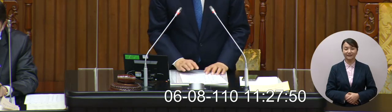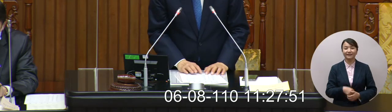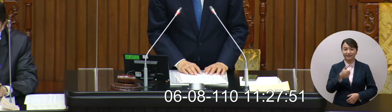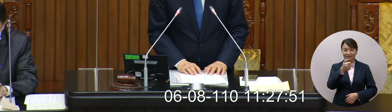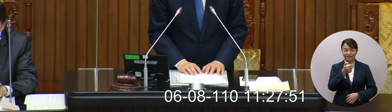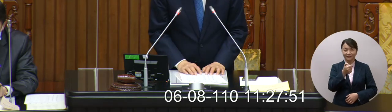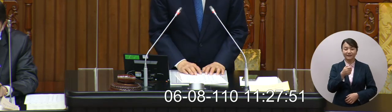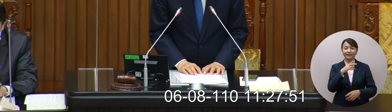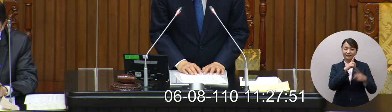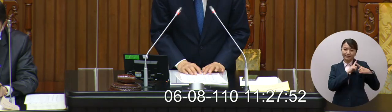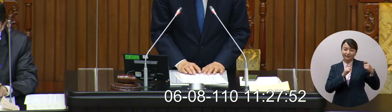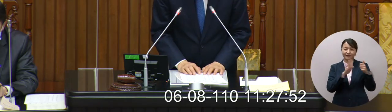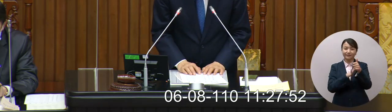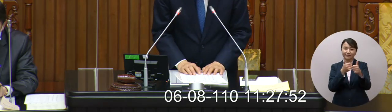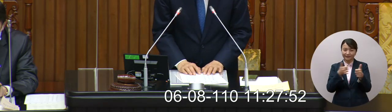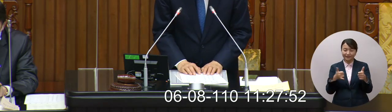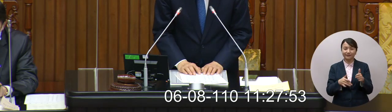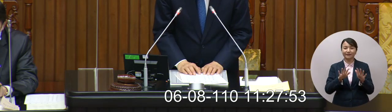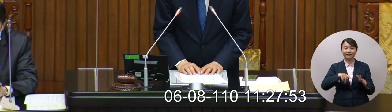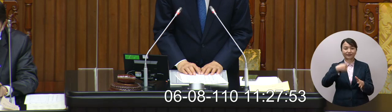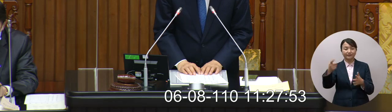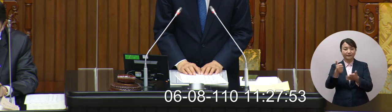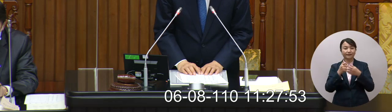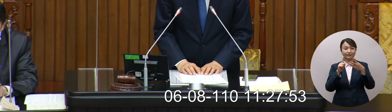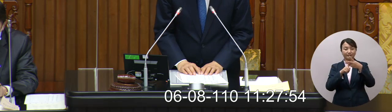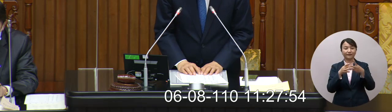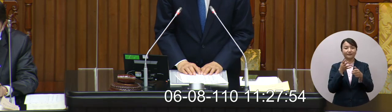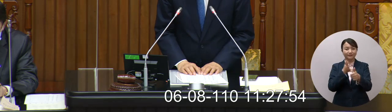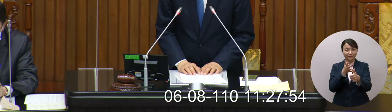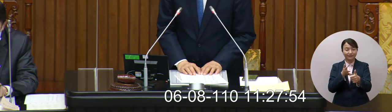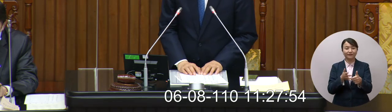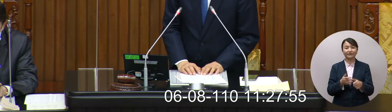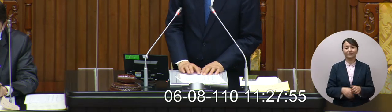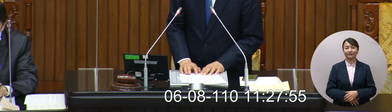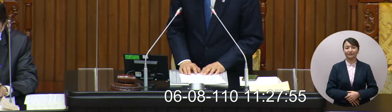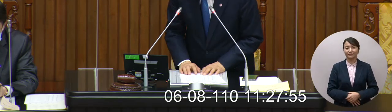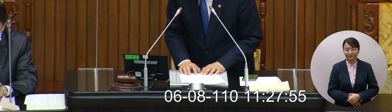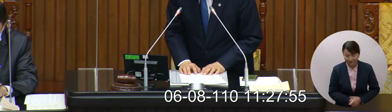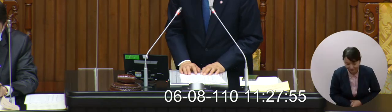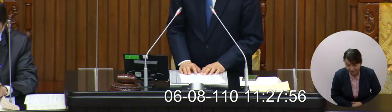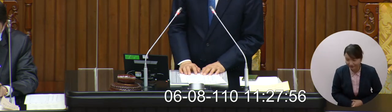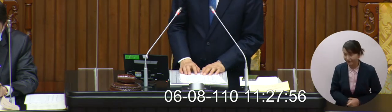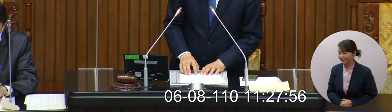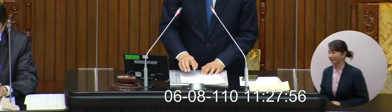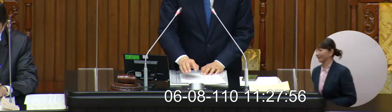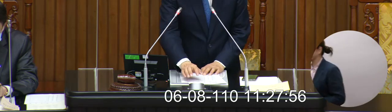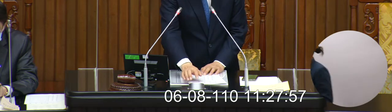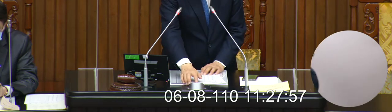好，谢谢郭委员，继续请王委员婉玉质询。